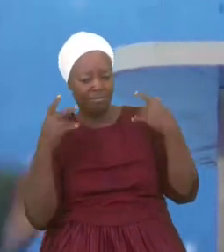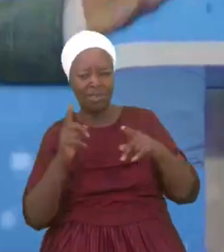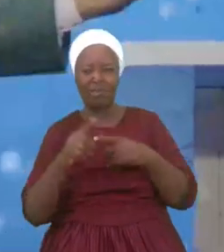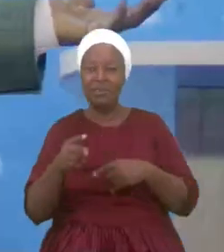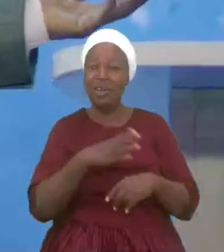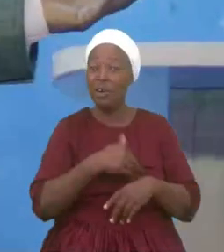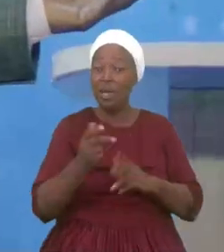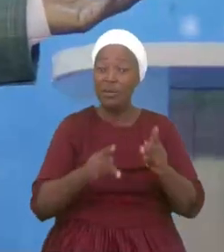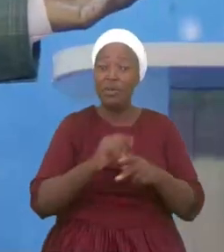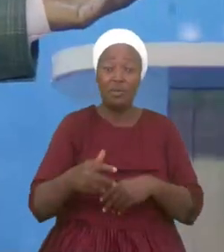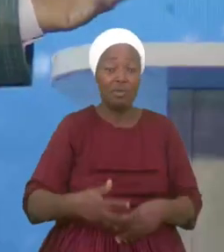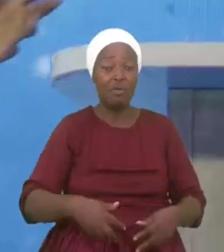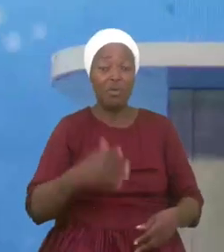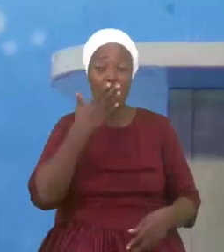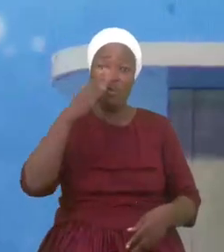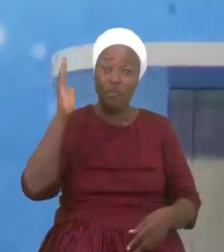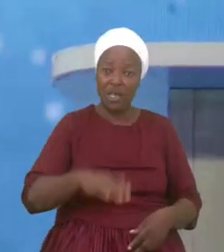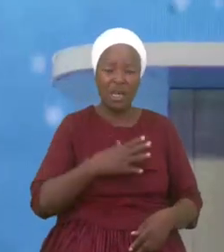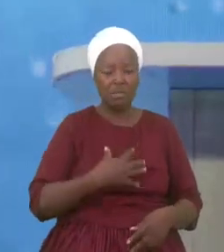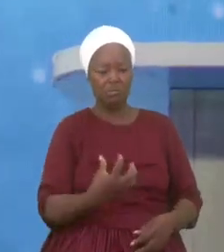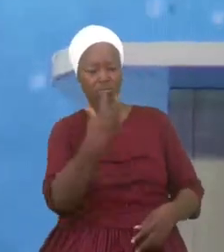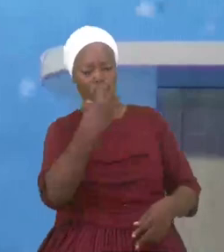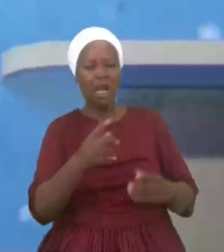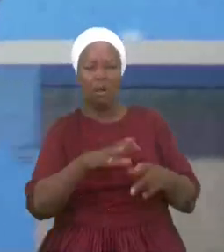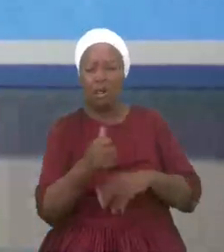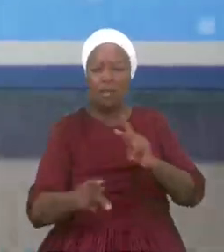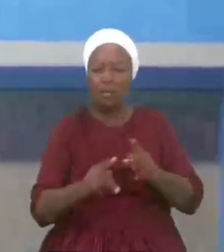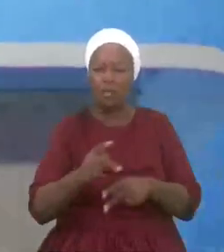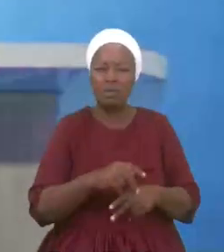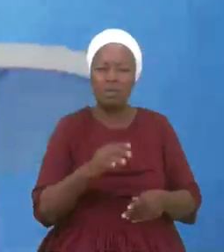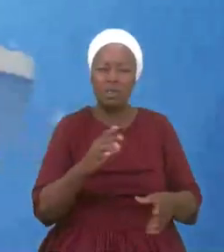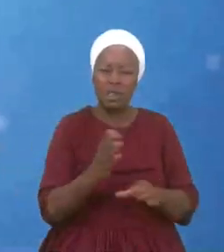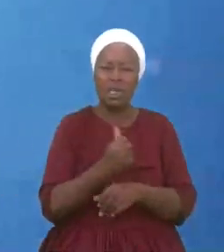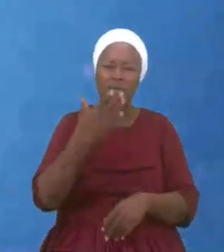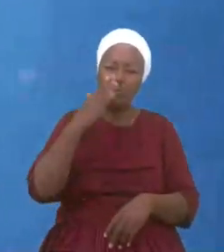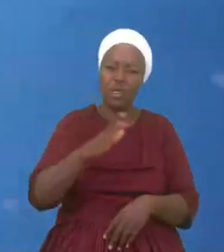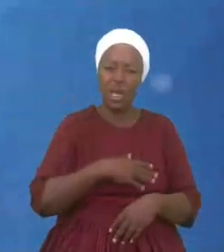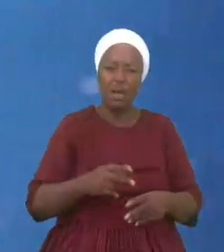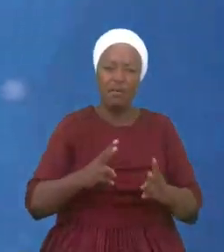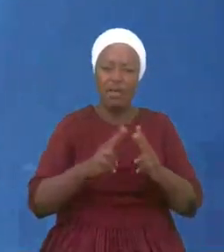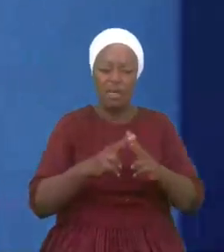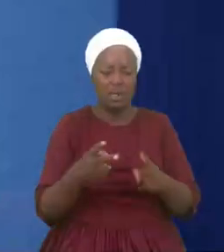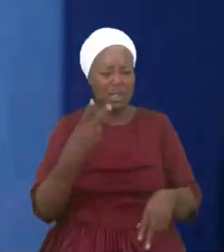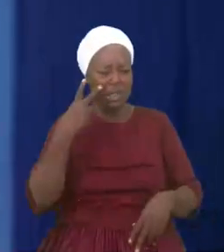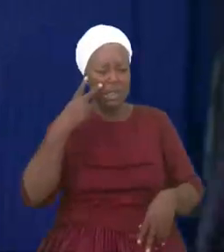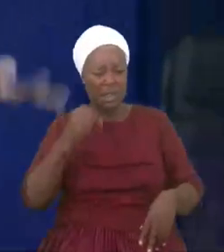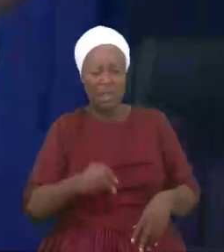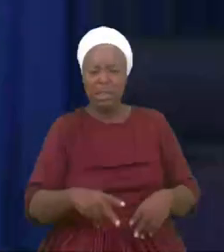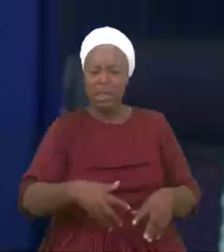sur les réseaux sociaux et certains aussi peuvent être méchants mais